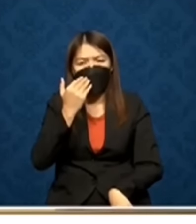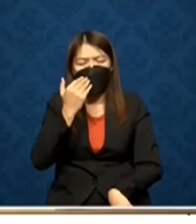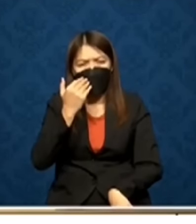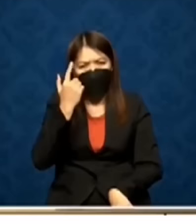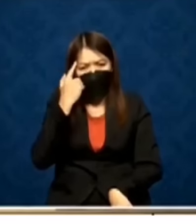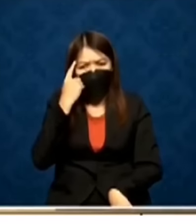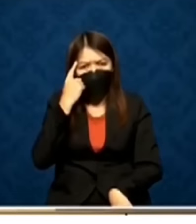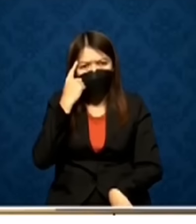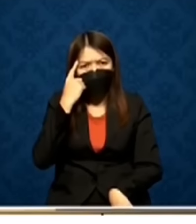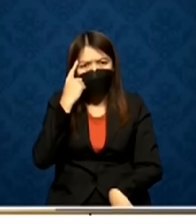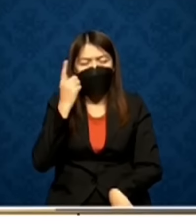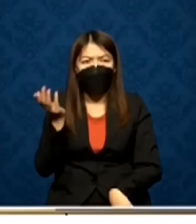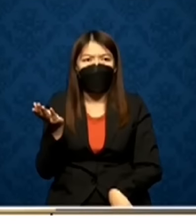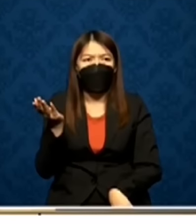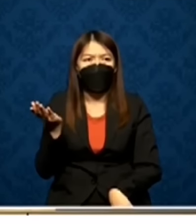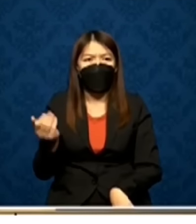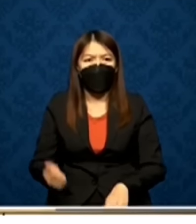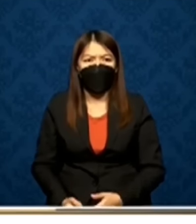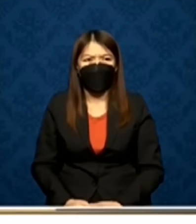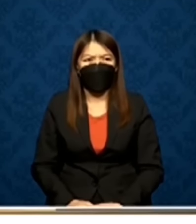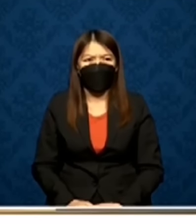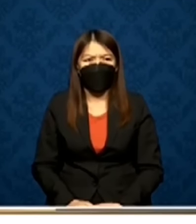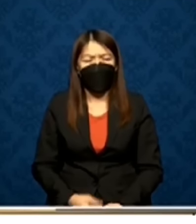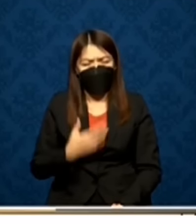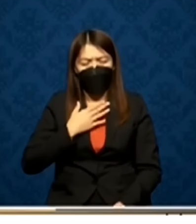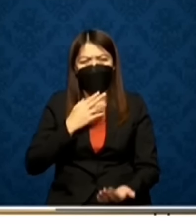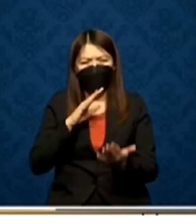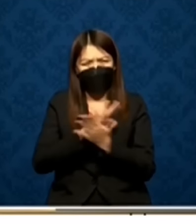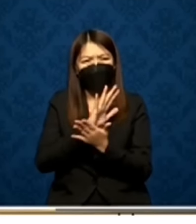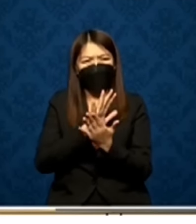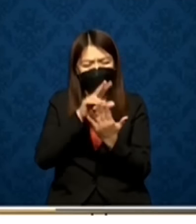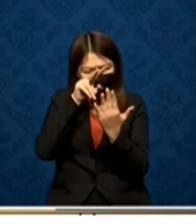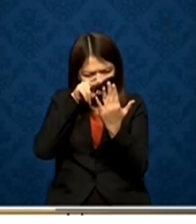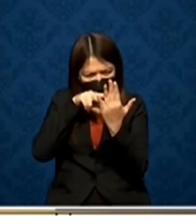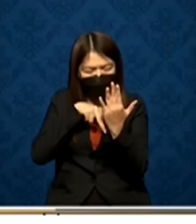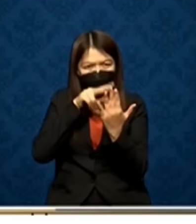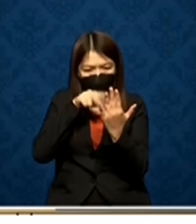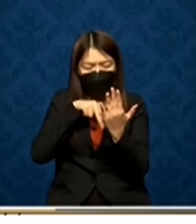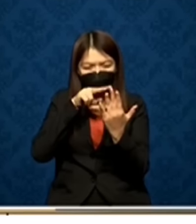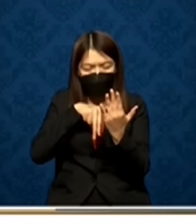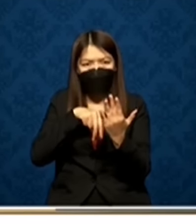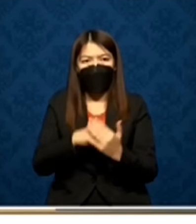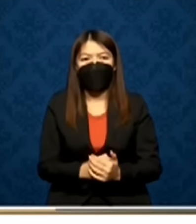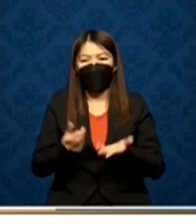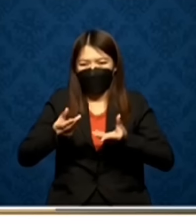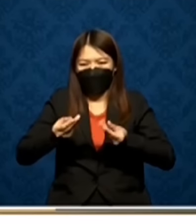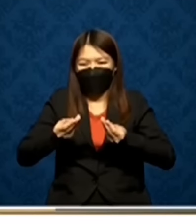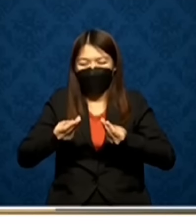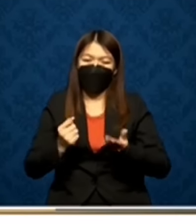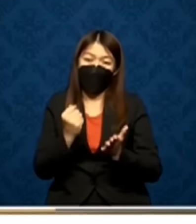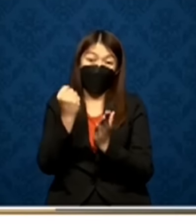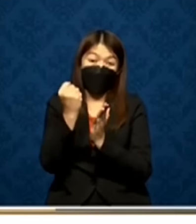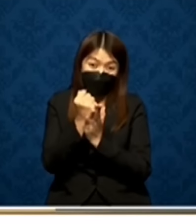น่าเป็นห่วงมากแล้วผมได้อ่านดูคำฟ้องในศาลปกครองเนี่ยปรากฏว่าที่ดินที่เป็นโฉน